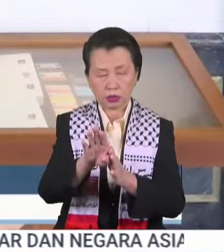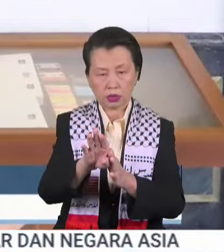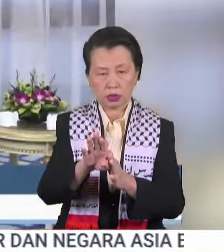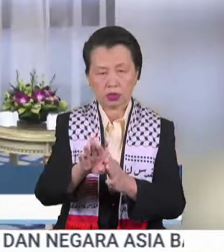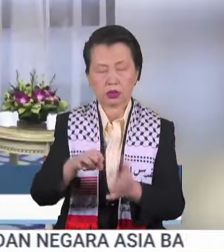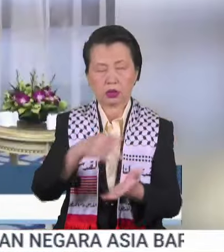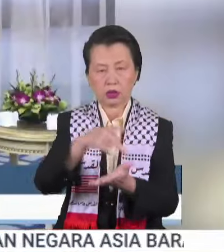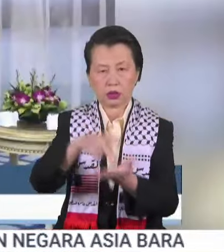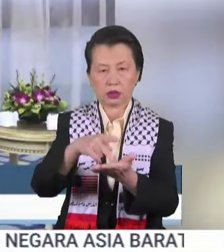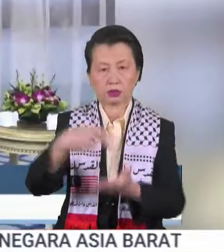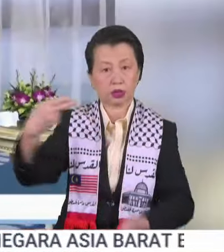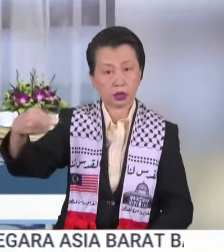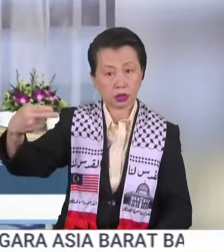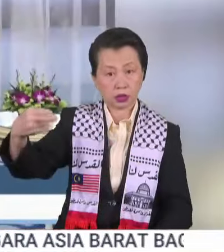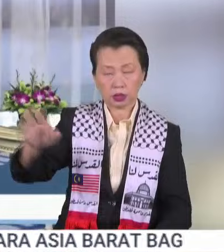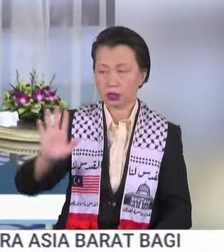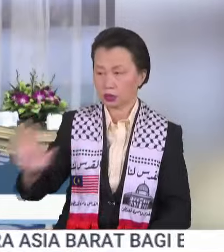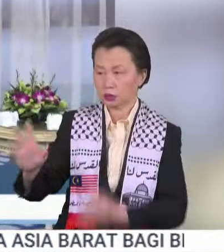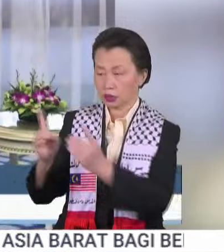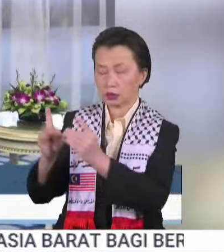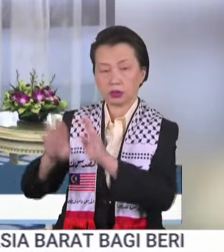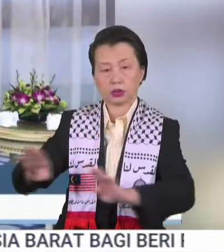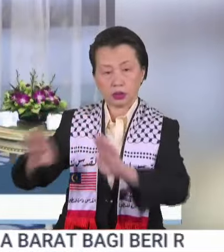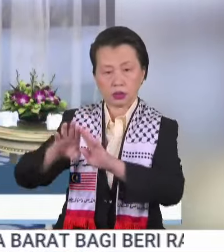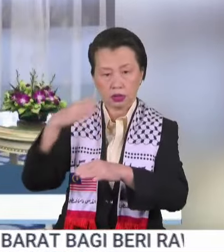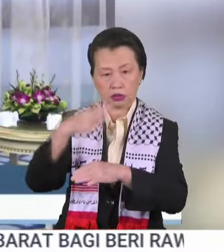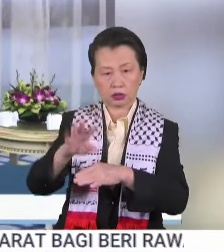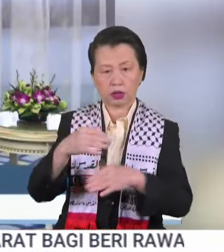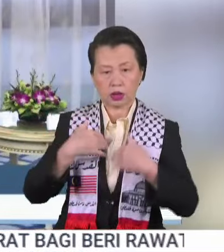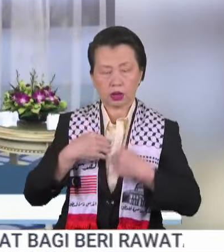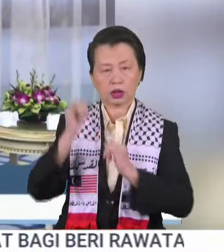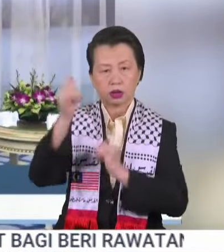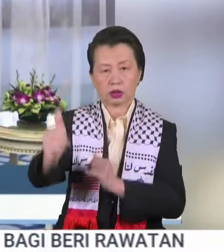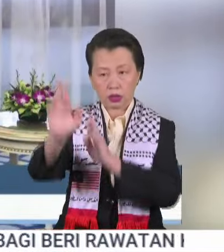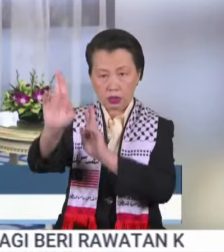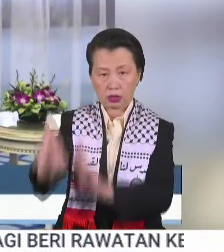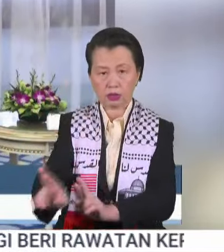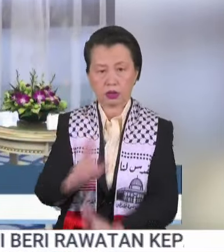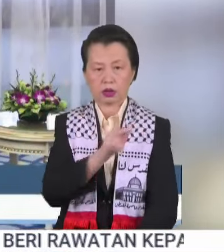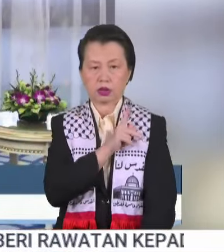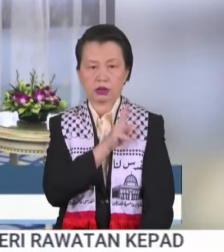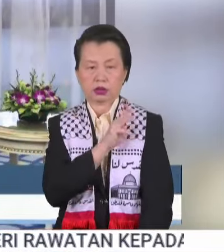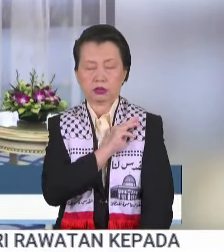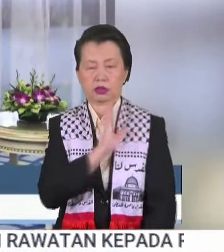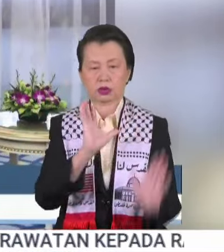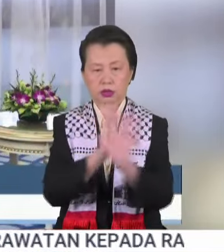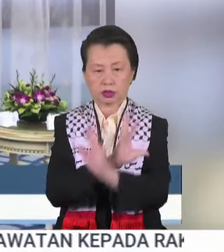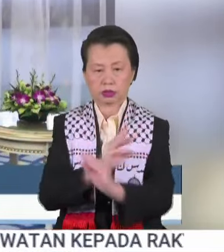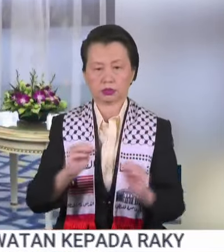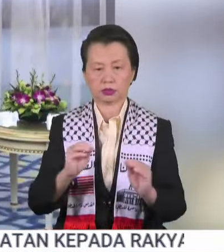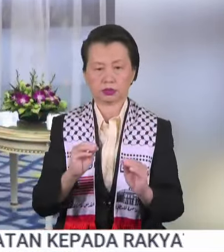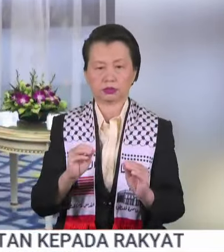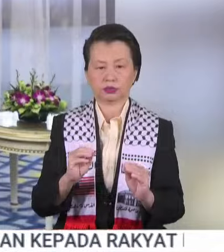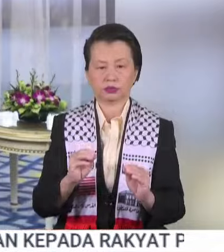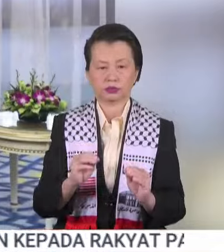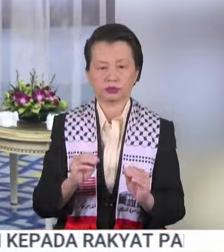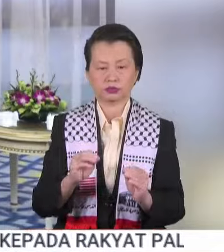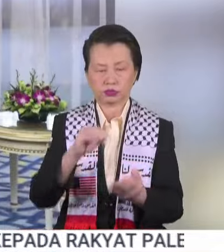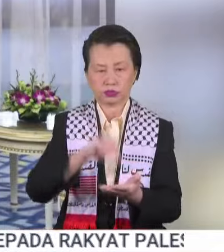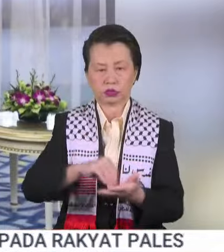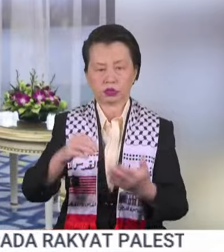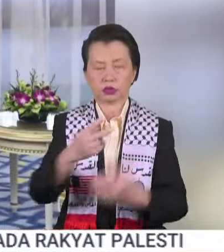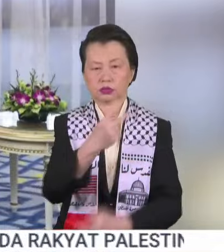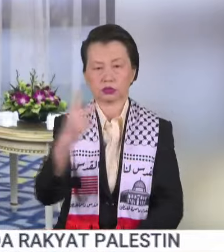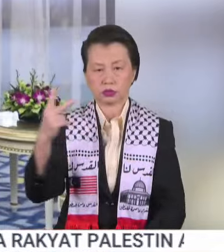tenaga hijau. Beliau ditemui pemerintah selepas mengadakan kunjungan hormat terhadap Premier Sarawak, Datuk Patinggi Tan Sri Abang Johari Tun Apeng